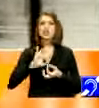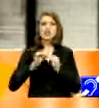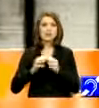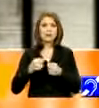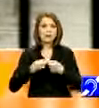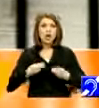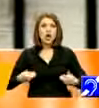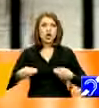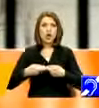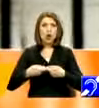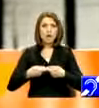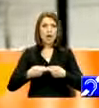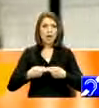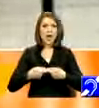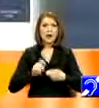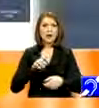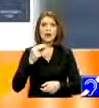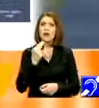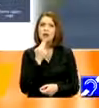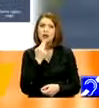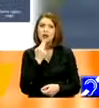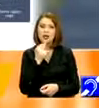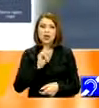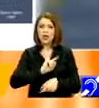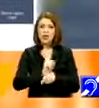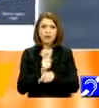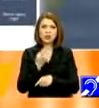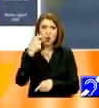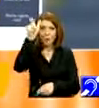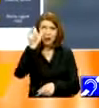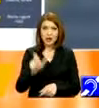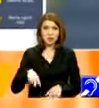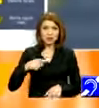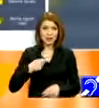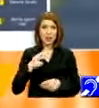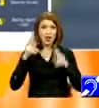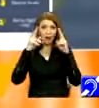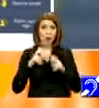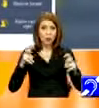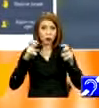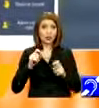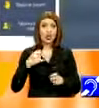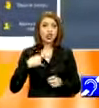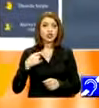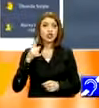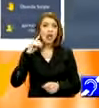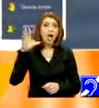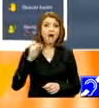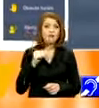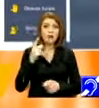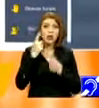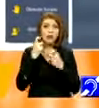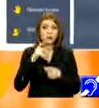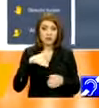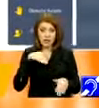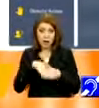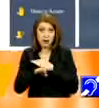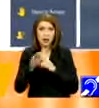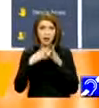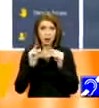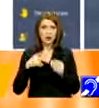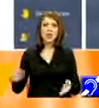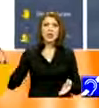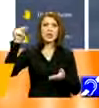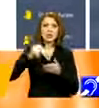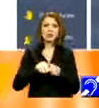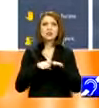polițienească Schengen, un sistem prin care imediat ce o persoană este căutată și sunt informații care au ieșit din România, este introdusă în